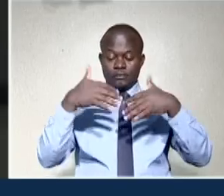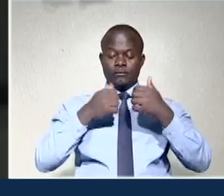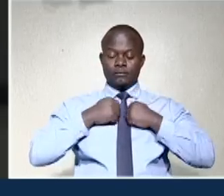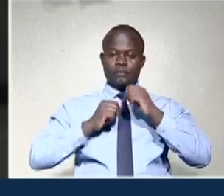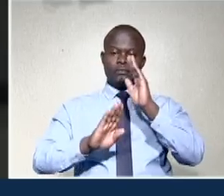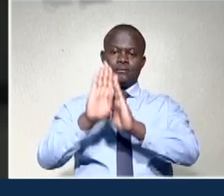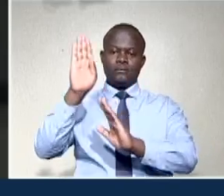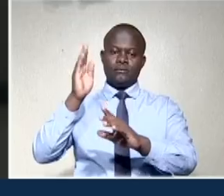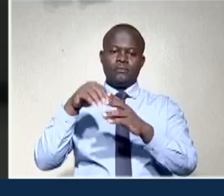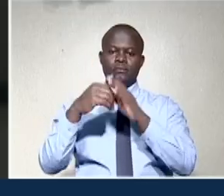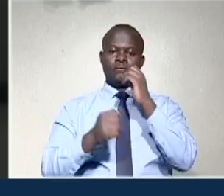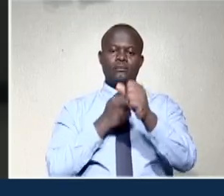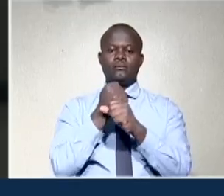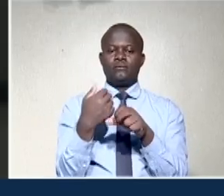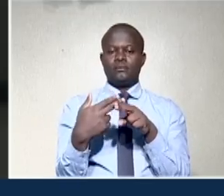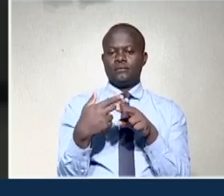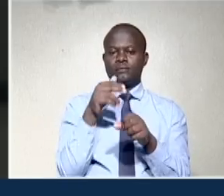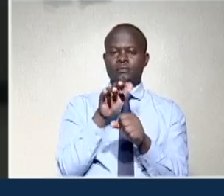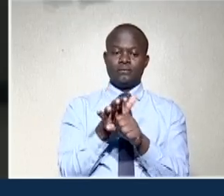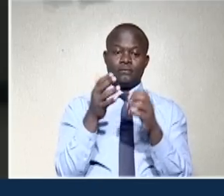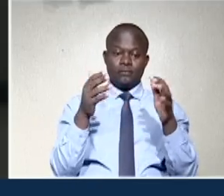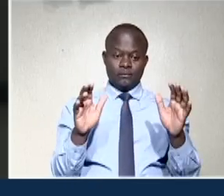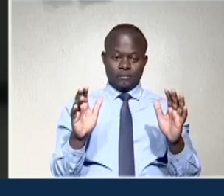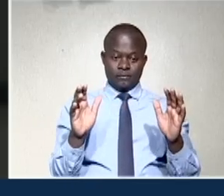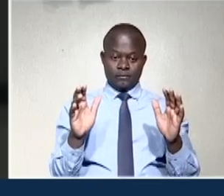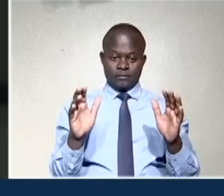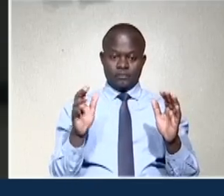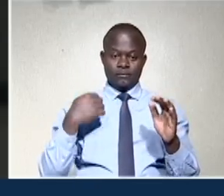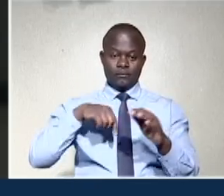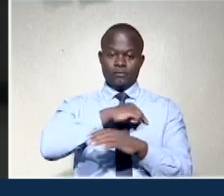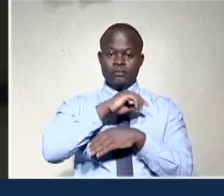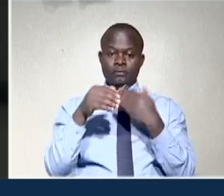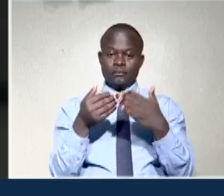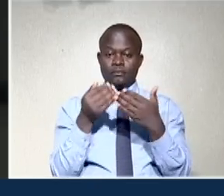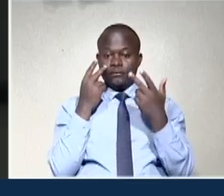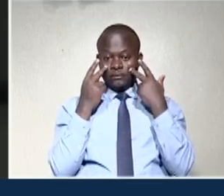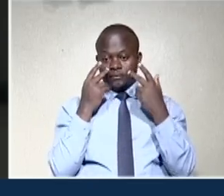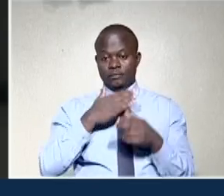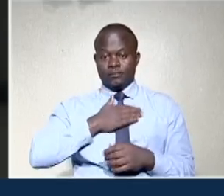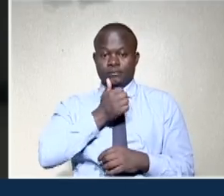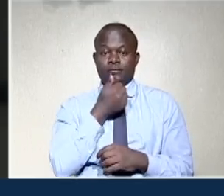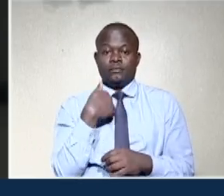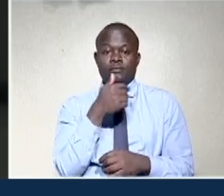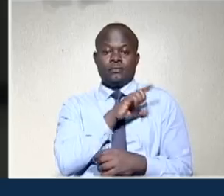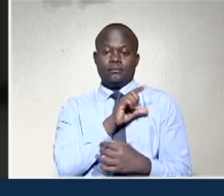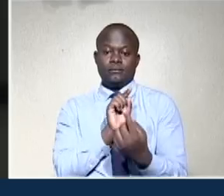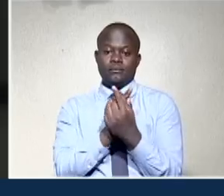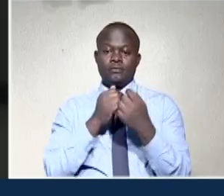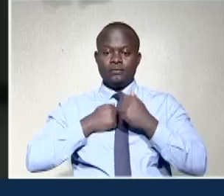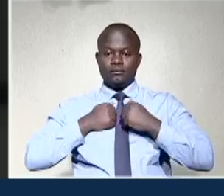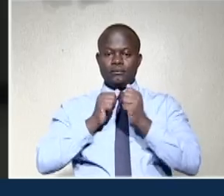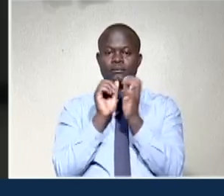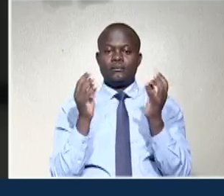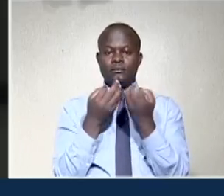imbere muri iyi myaka hafi mirongo ishize. Ni ibintu rero nabashije kwibonera ubwanjye kuko nagize amahirwe yo guhura n'Abanyarwanda n'imiryango